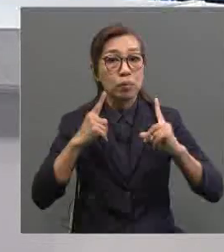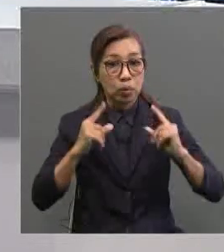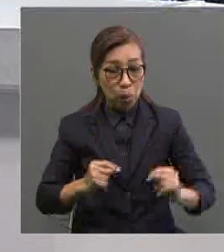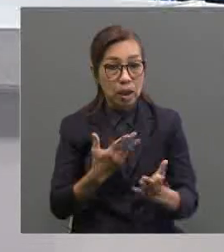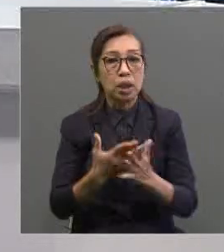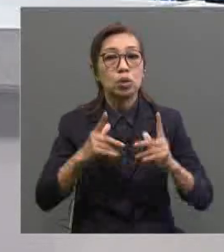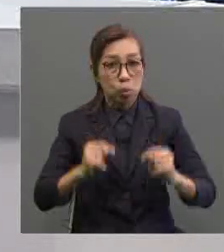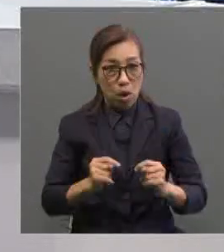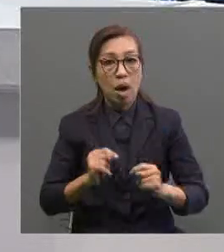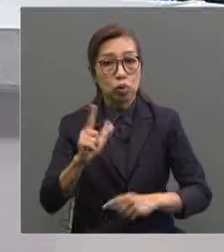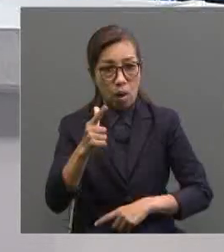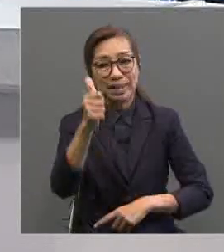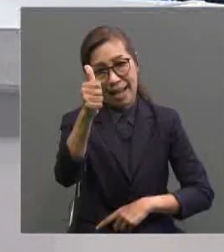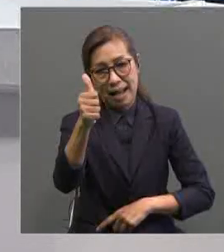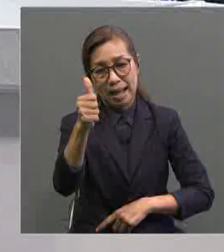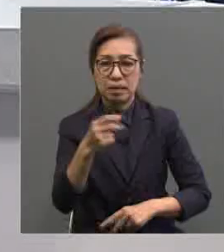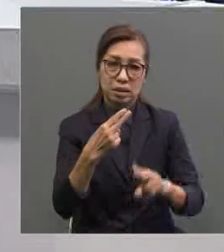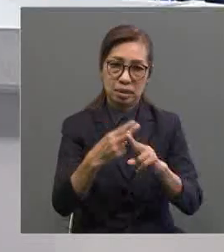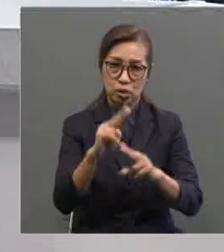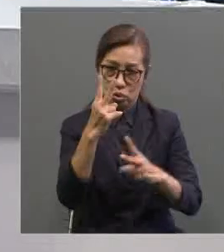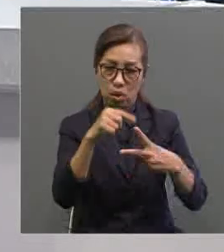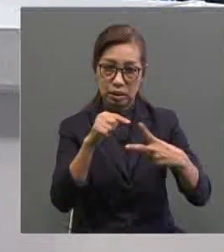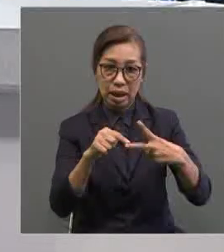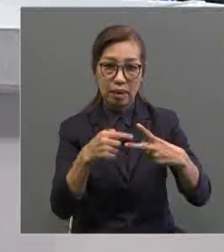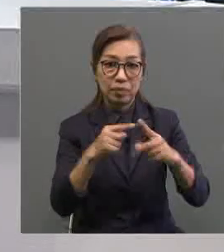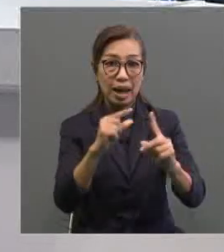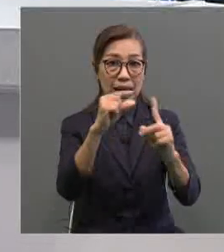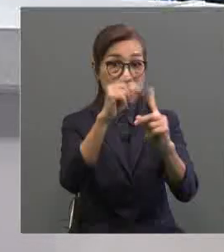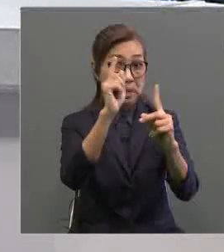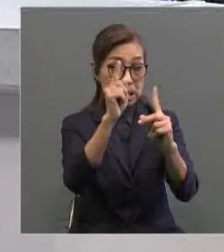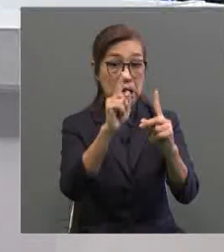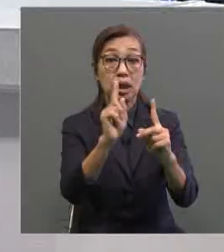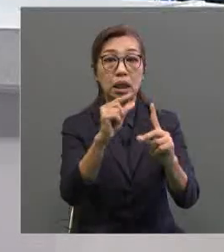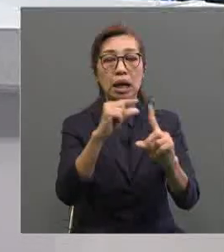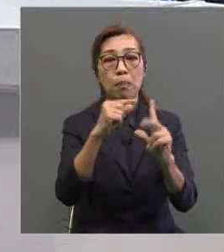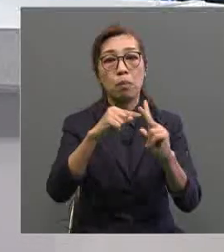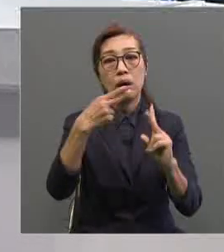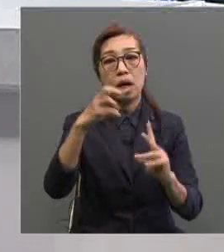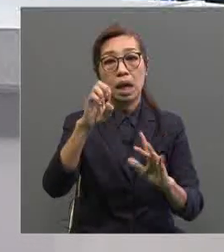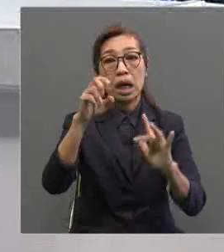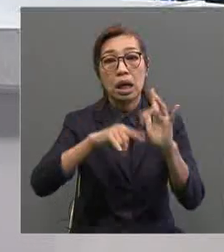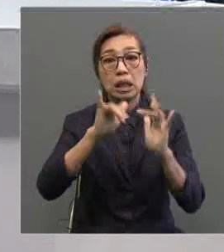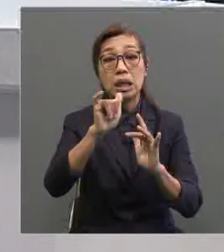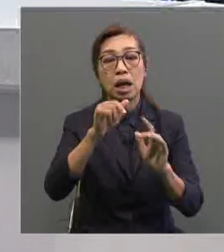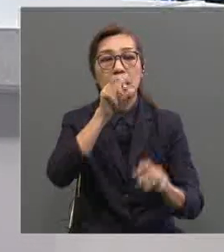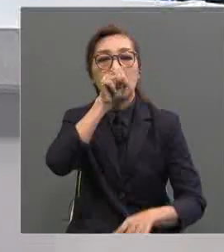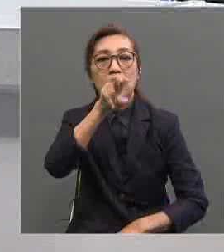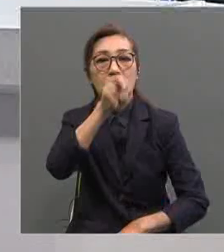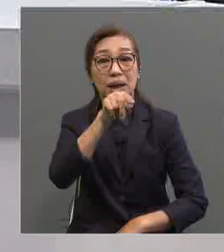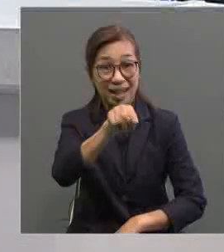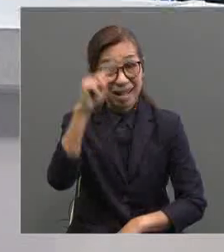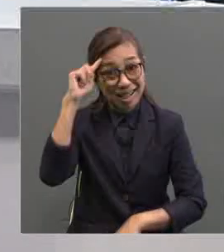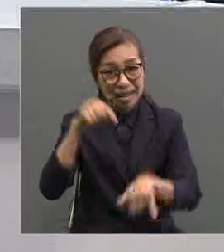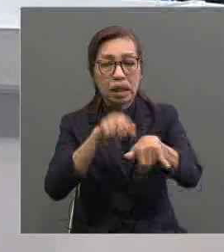ได้แต่ว่าจากตัวเงินตัวทองแต่คำใหญ่ของพจนานุกรมให้คำว่านั่นเองครับก็คือรากศัพท์จริงๆเวลา